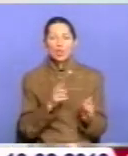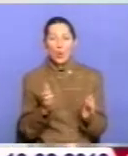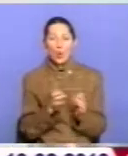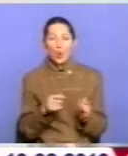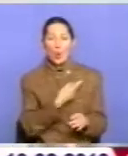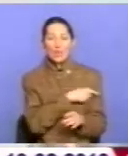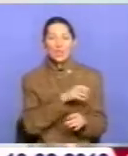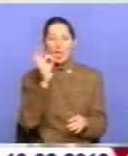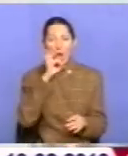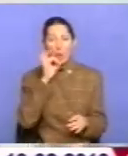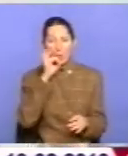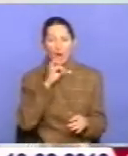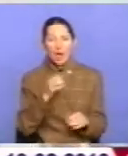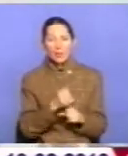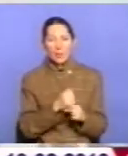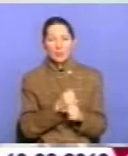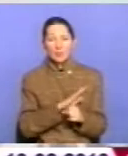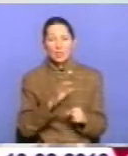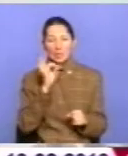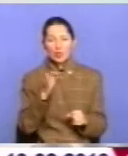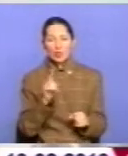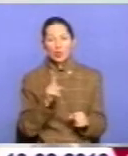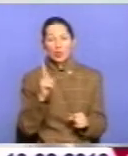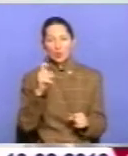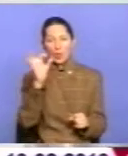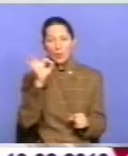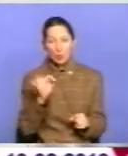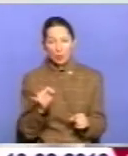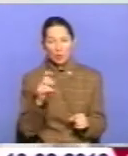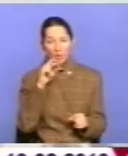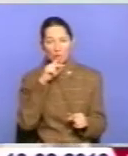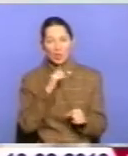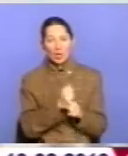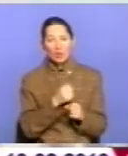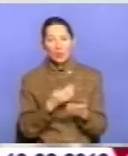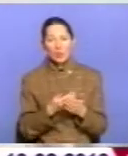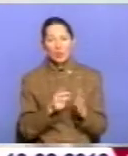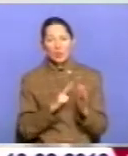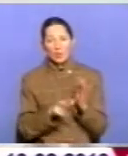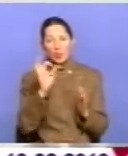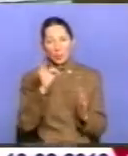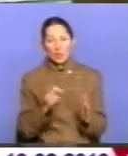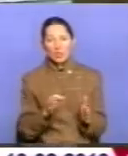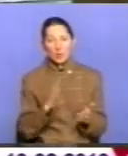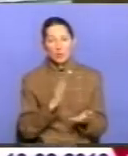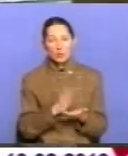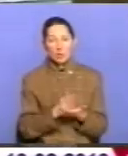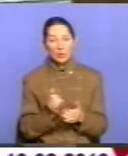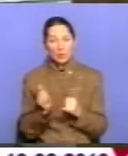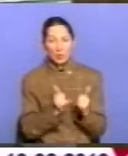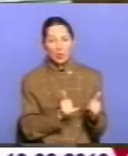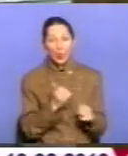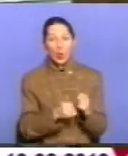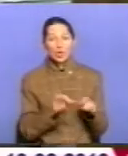препаратами. Ну, не скажу, що на всі 100%, але відсотки на 80% ми їх забезпечуємо. Кожна хвороба